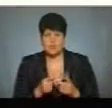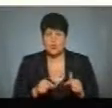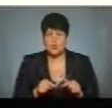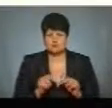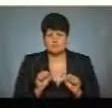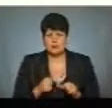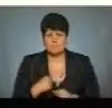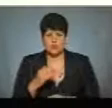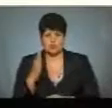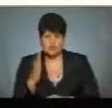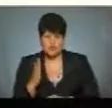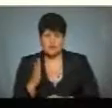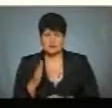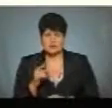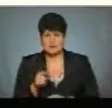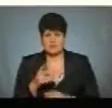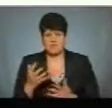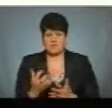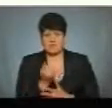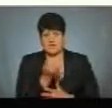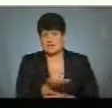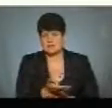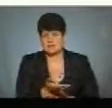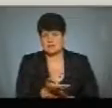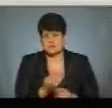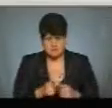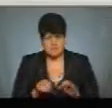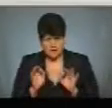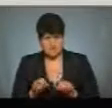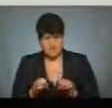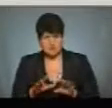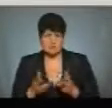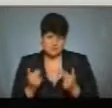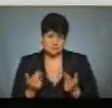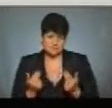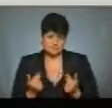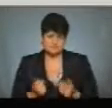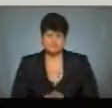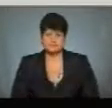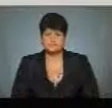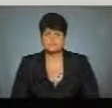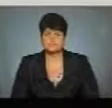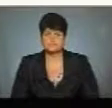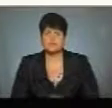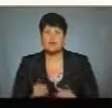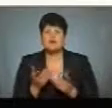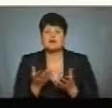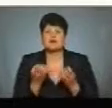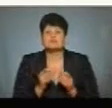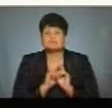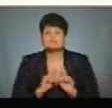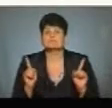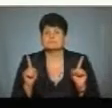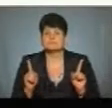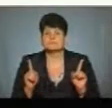округ для того, щоб вони могли проголосувати, і таким чином він там виграє. Тобто все-таки це правильне рішення? Так. А яка ще особливість?